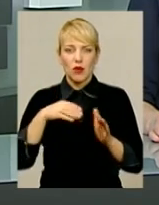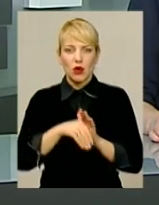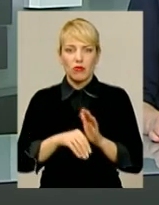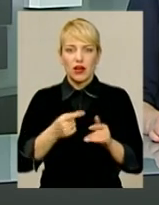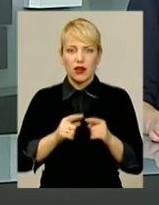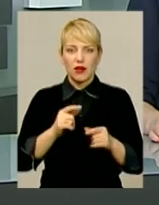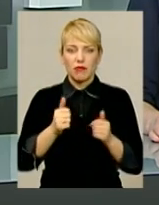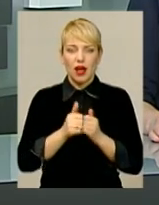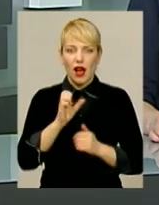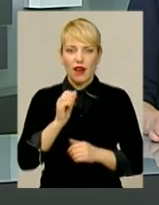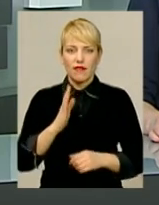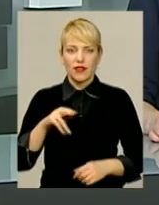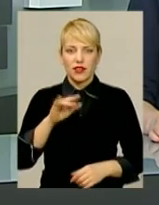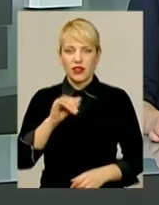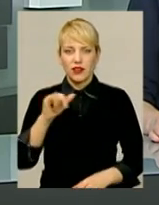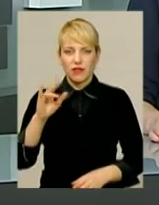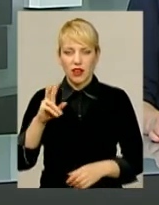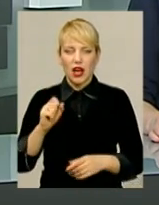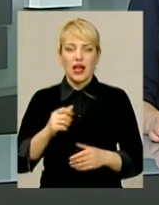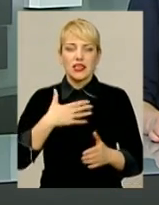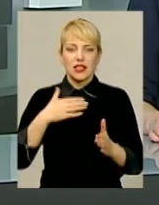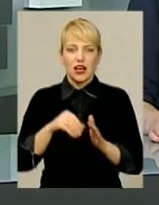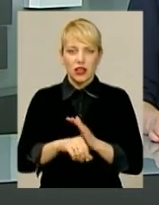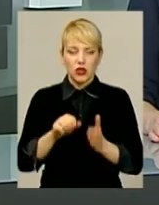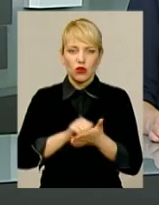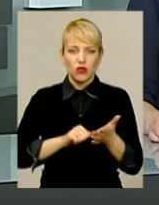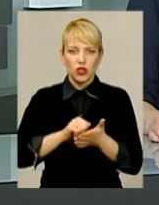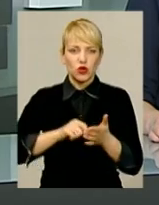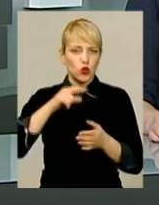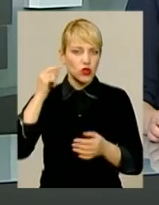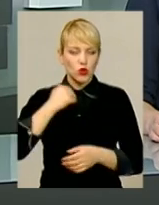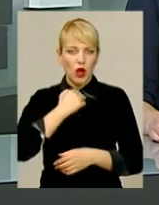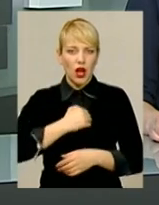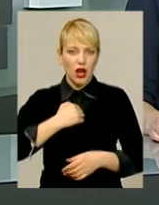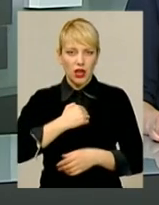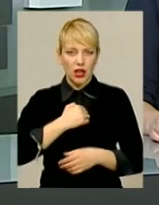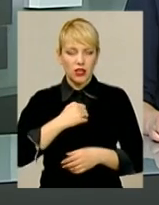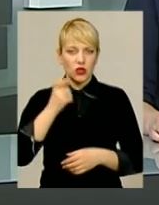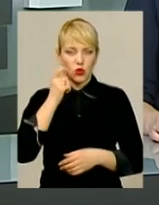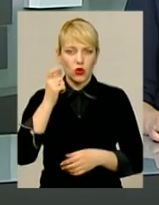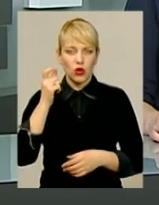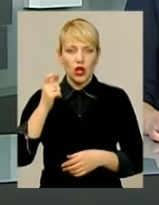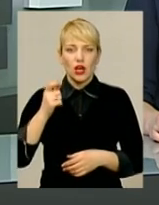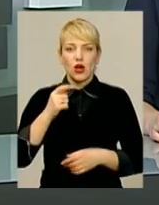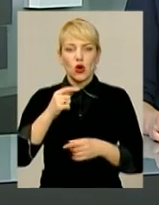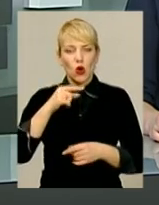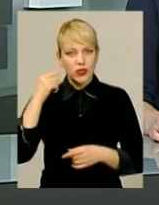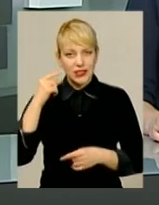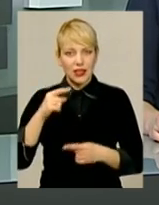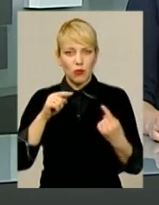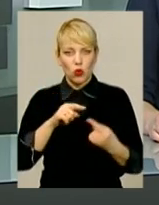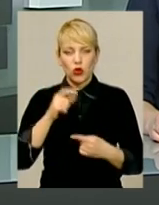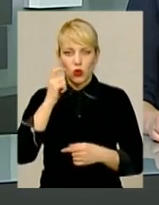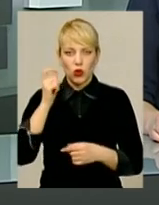Донецької області, загинув саме через російську збройну агресію проти України. Інтереси сім'ї загиблого представляли юристи